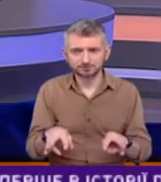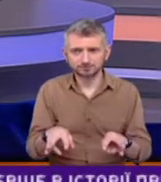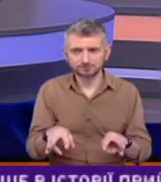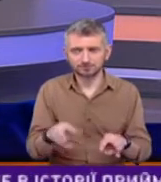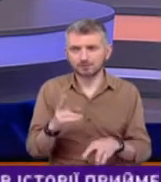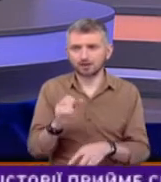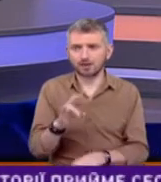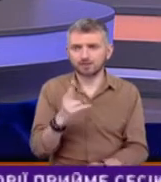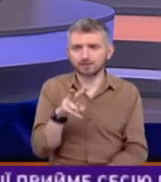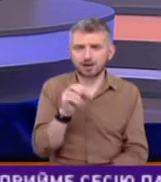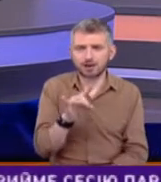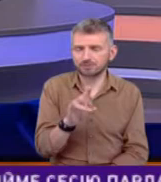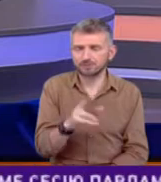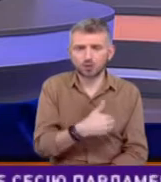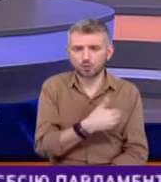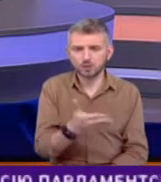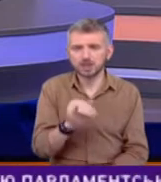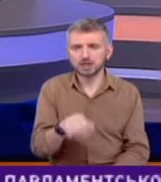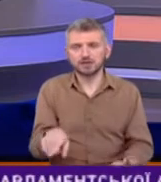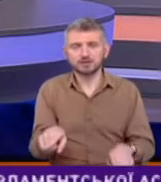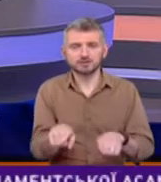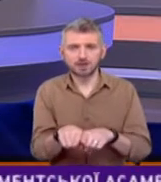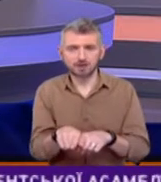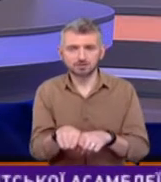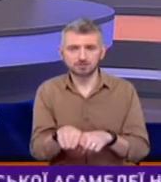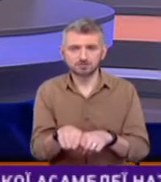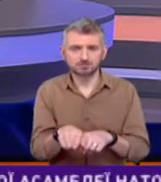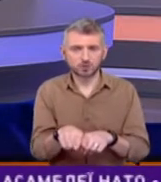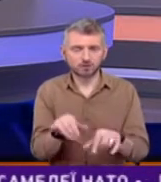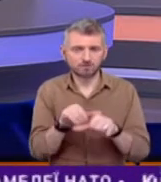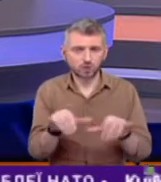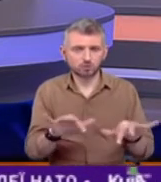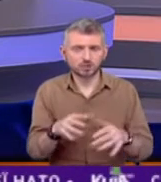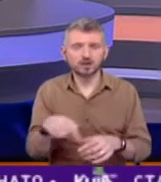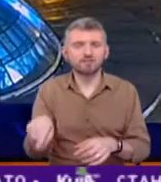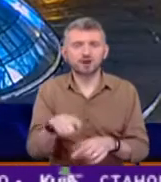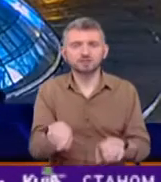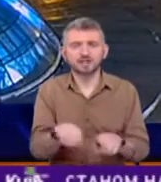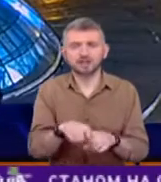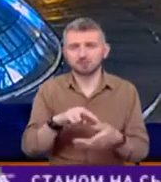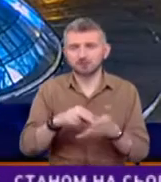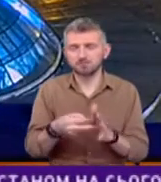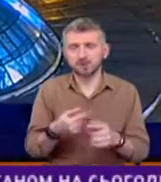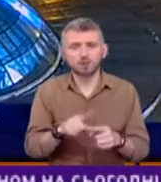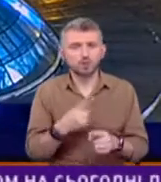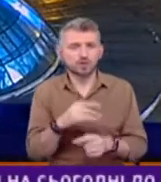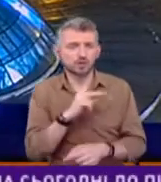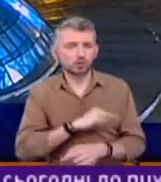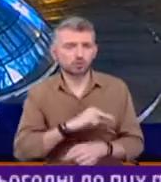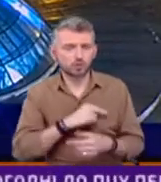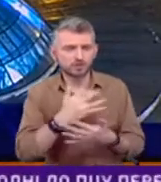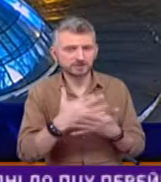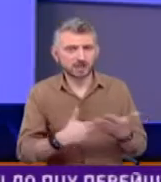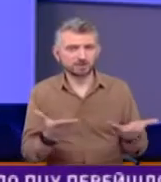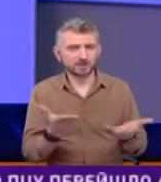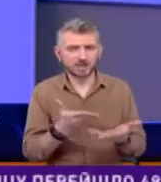канцлер, як завгодно. І таким чином, якби, розгортаються події. Як вам такий сценарій? Це один із робочих сценаріїв,